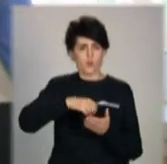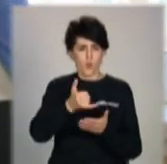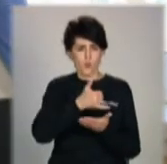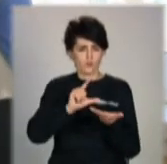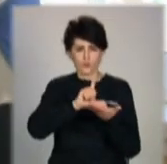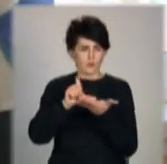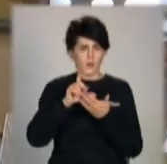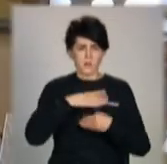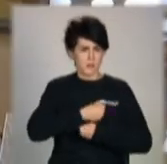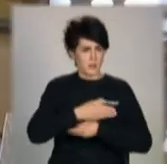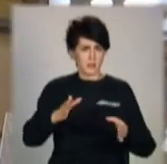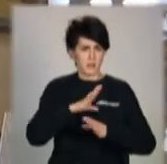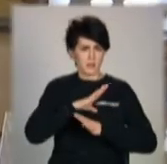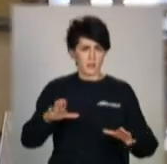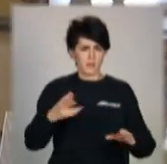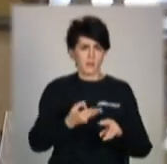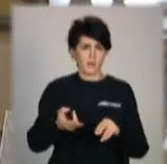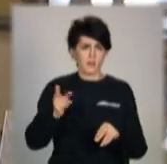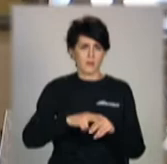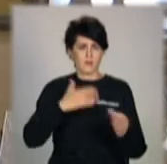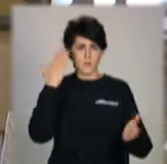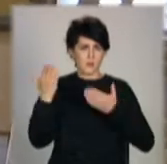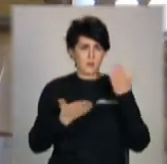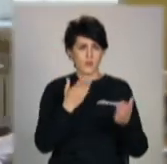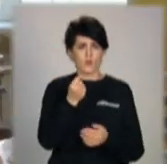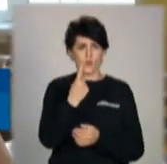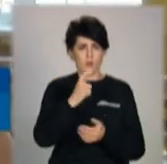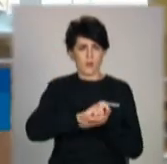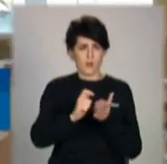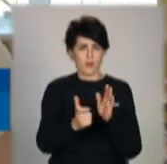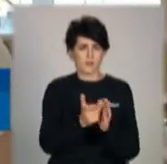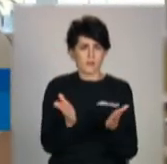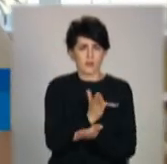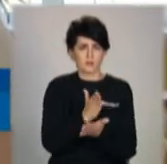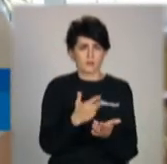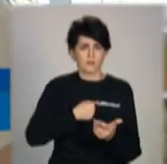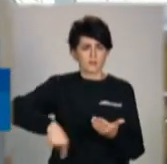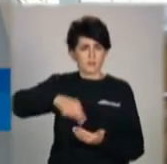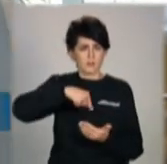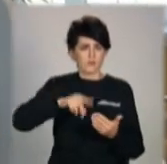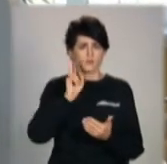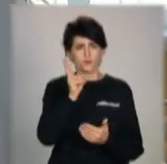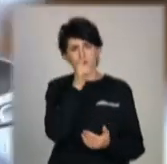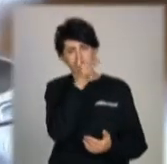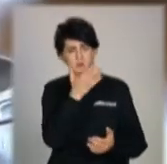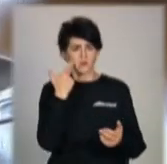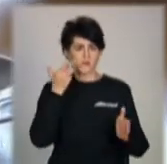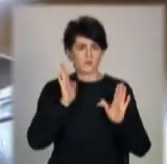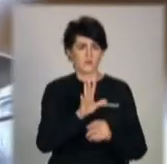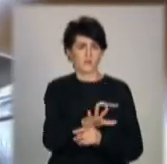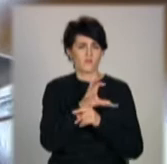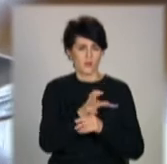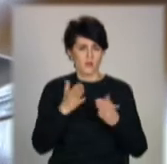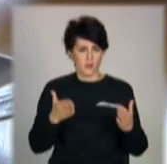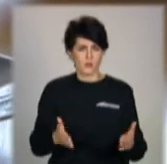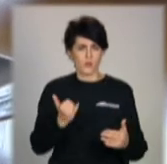не роздавали. Це різвятся 11 клас. Між собою, може бути, хтось щось підшутив і взяв і сфотографував.